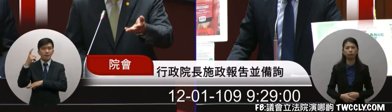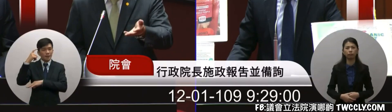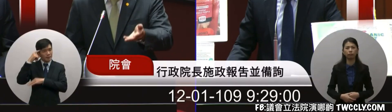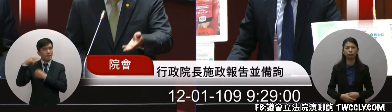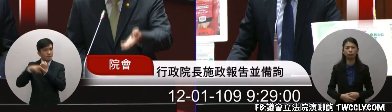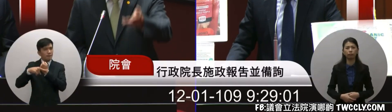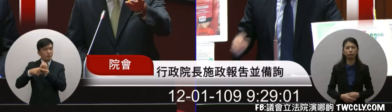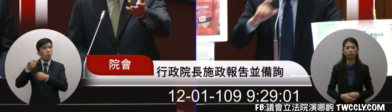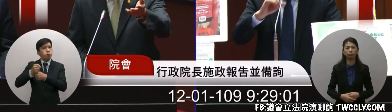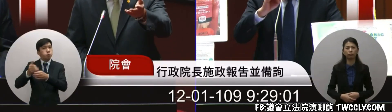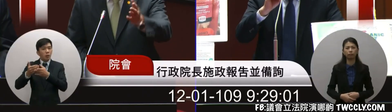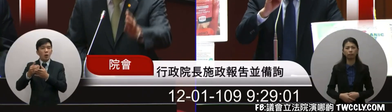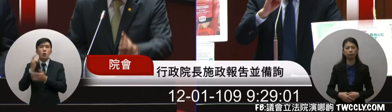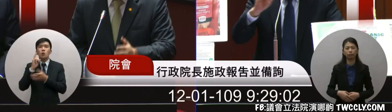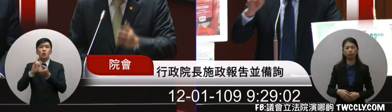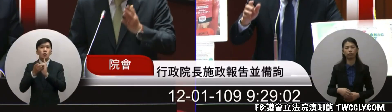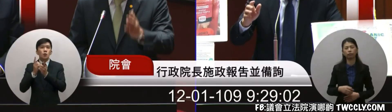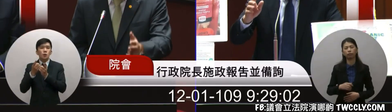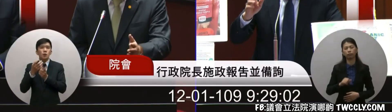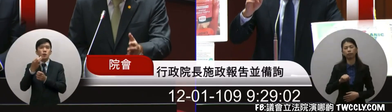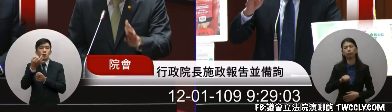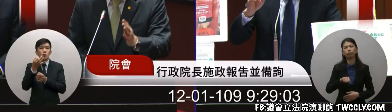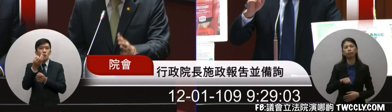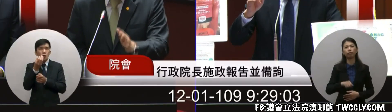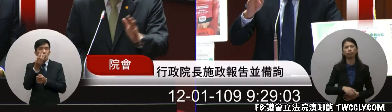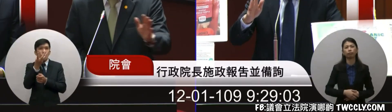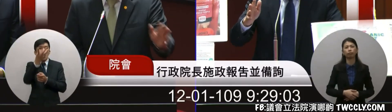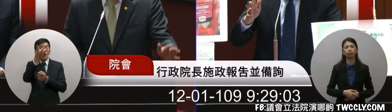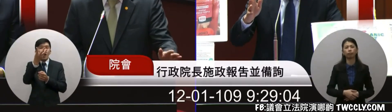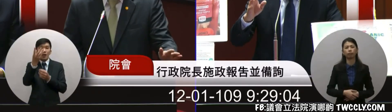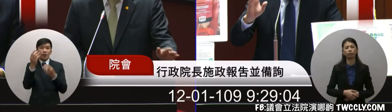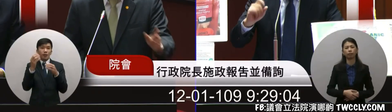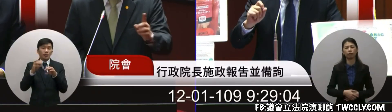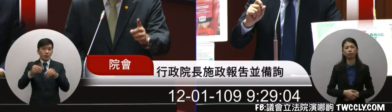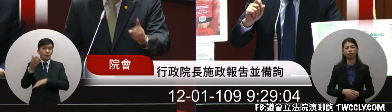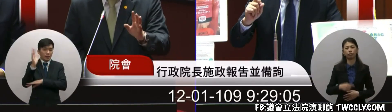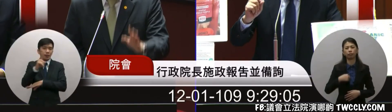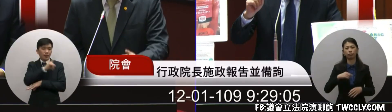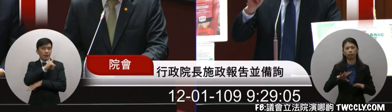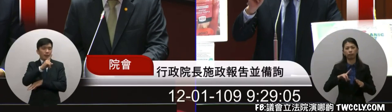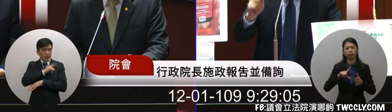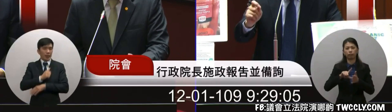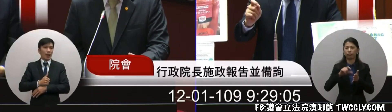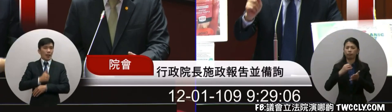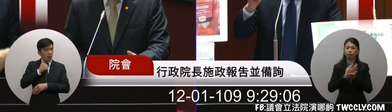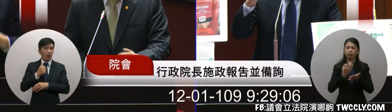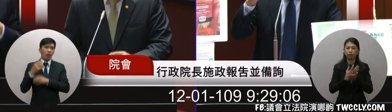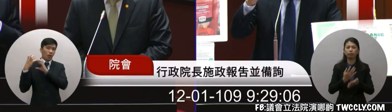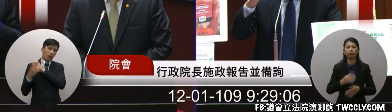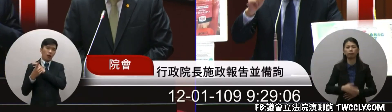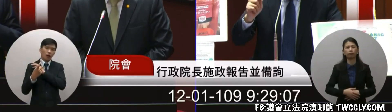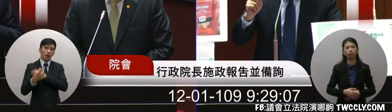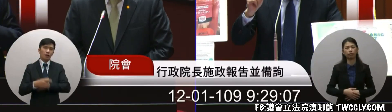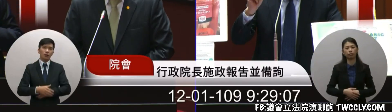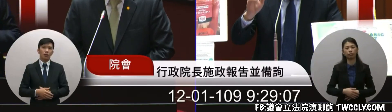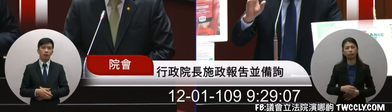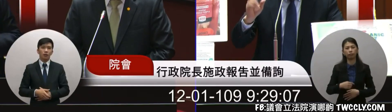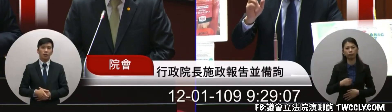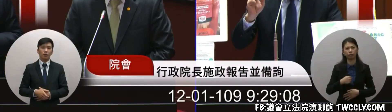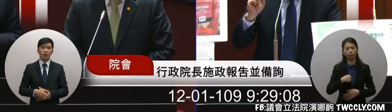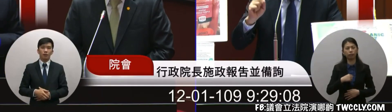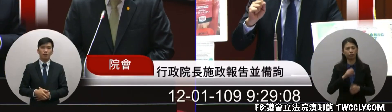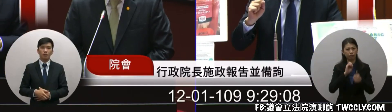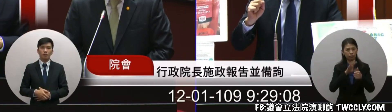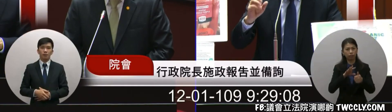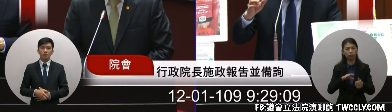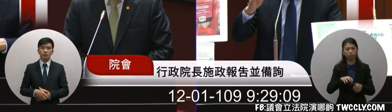水垫高，可是事实上做下去之后地方财政没办法负担， 因为我的时间已经有限了，我只能说这个地方你们要